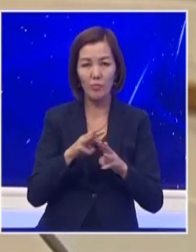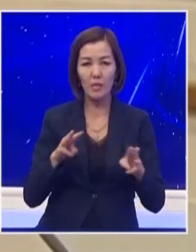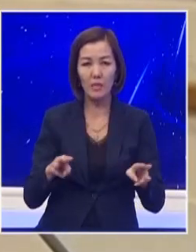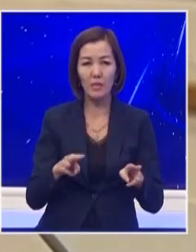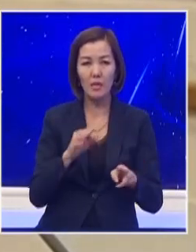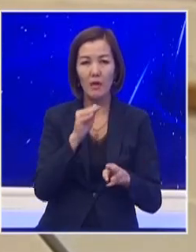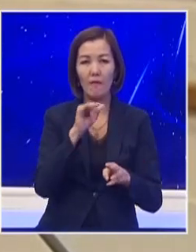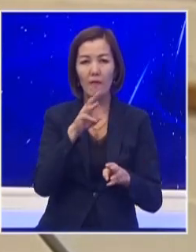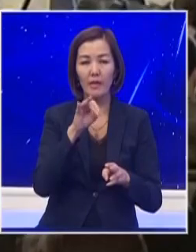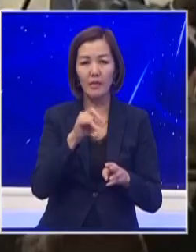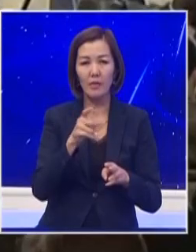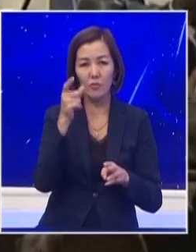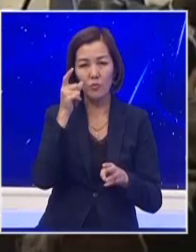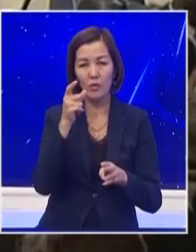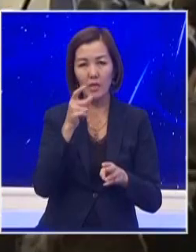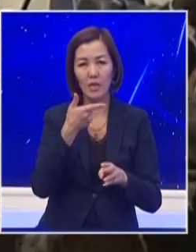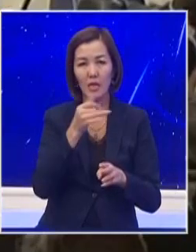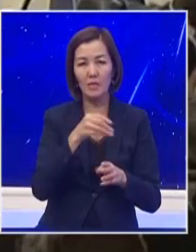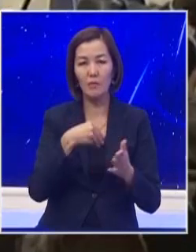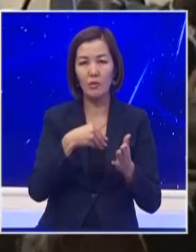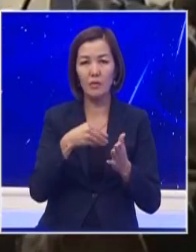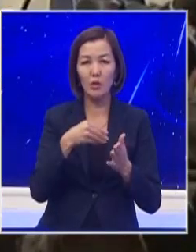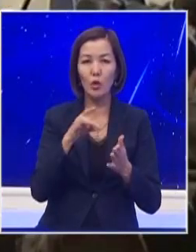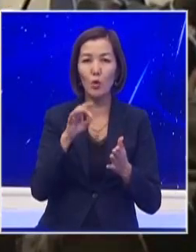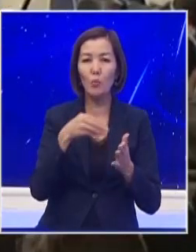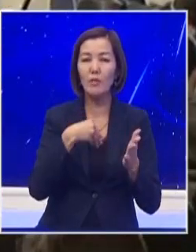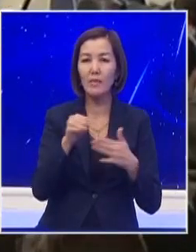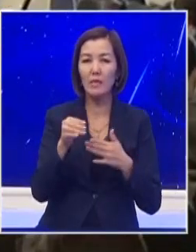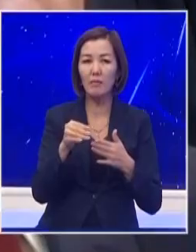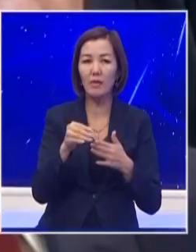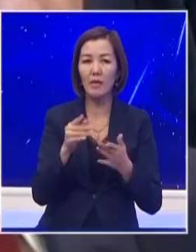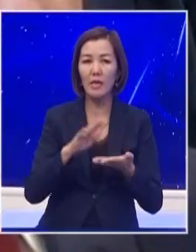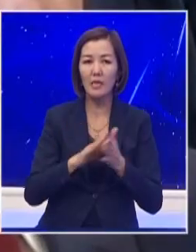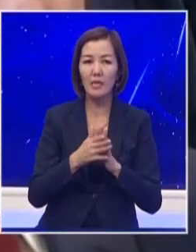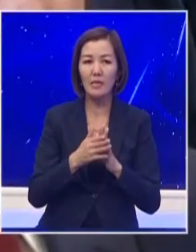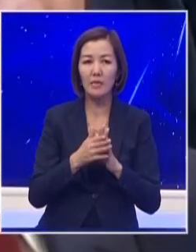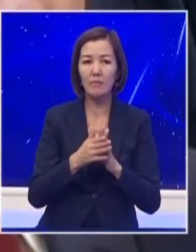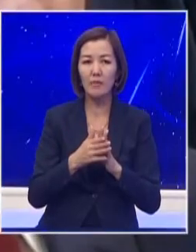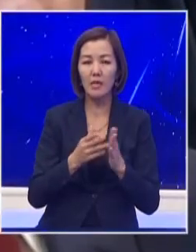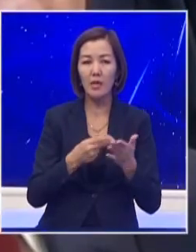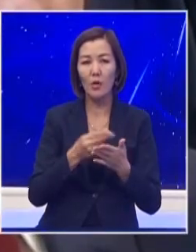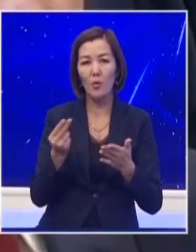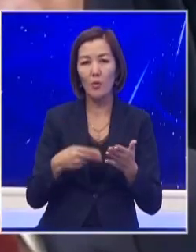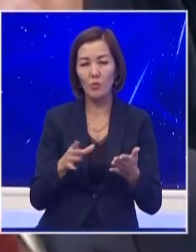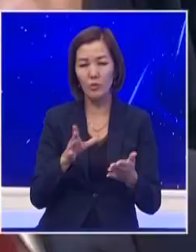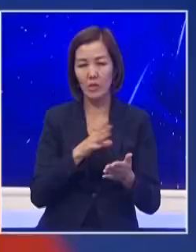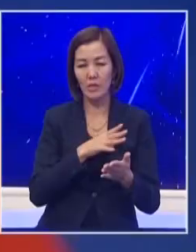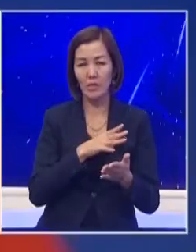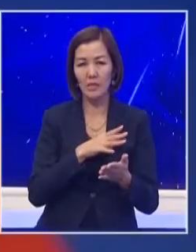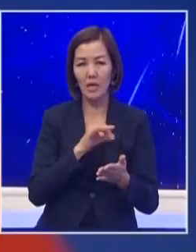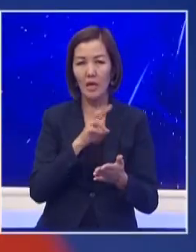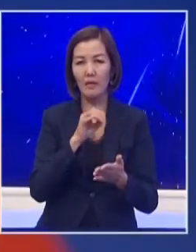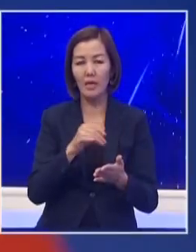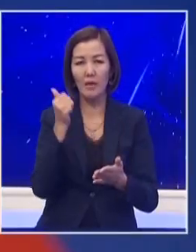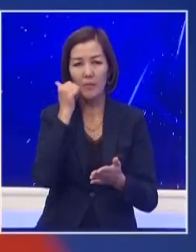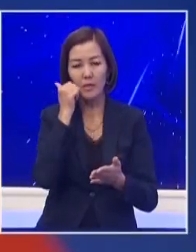Фатих Дөңмез Түркияның ресей газын рубльмен сатып алу туралы принципті келісімге қол жеткізілгенін, Анкара Мәскеумен транзиттің